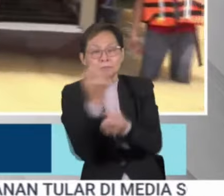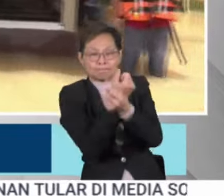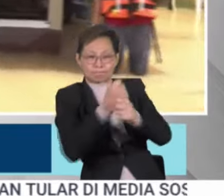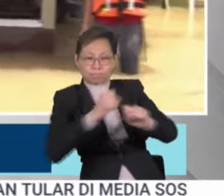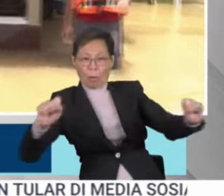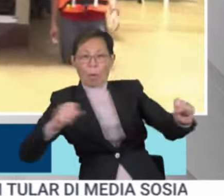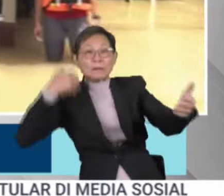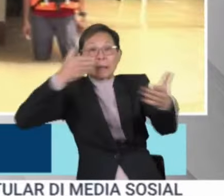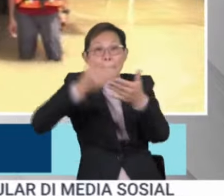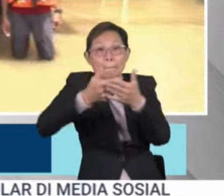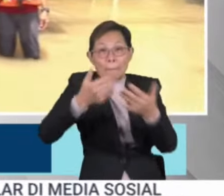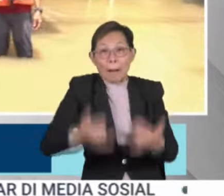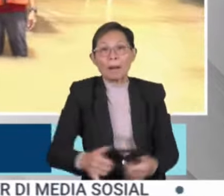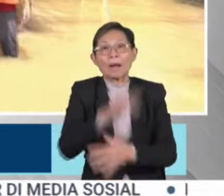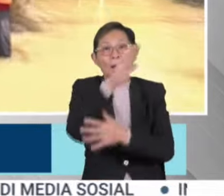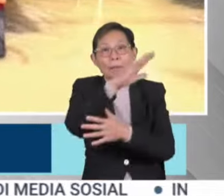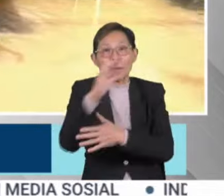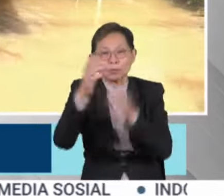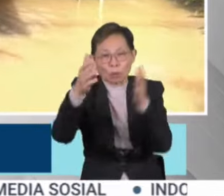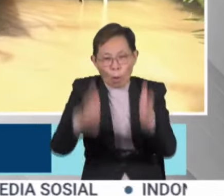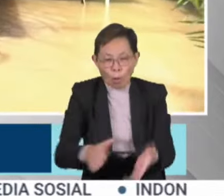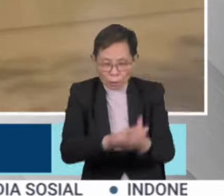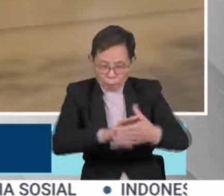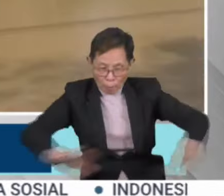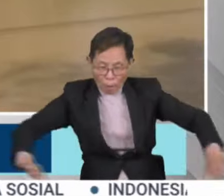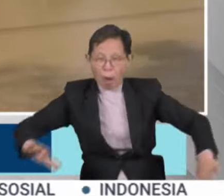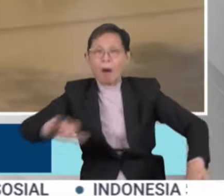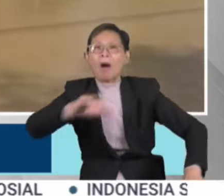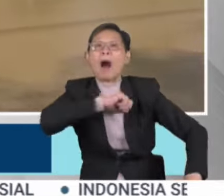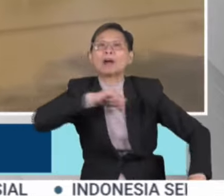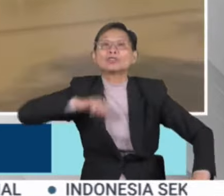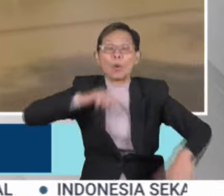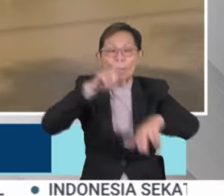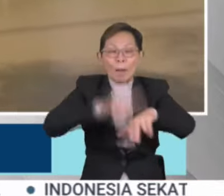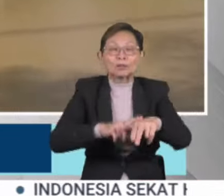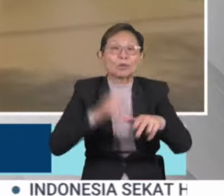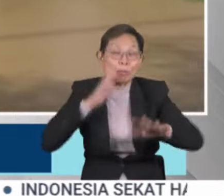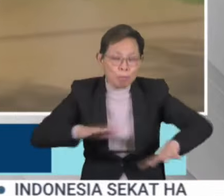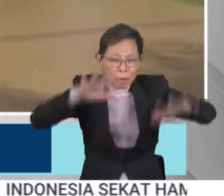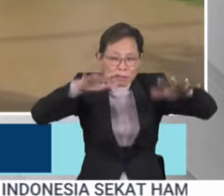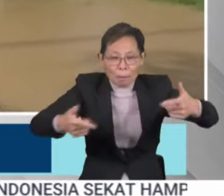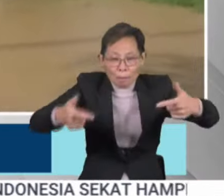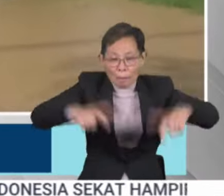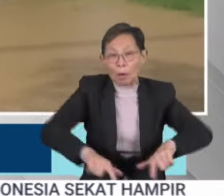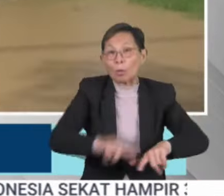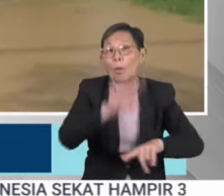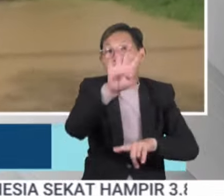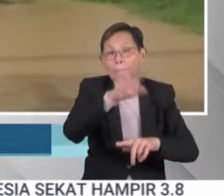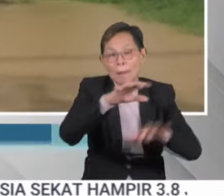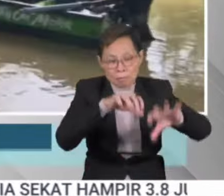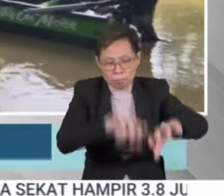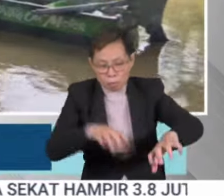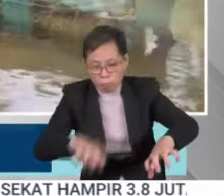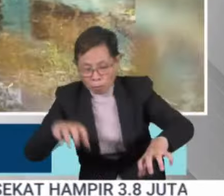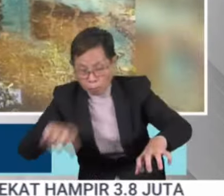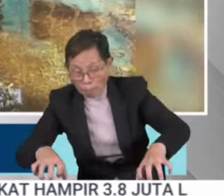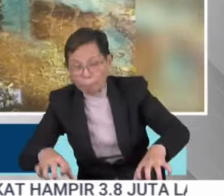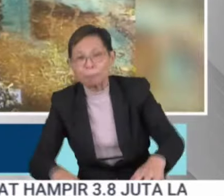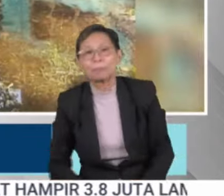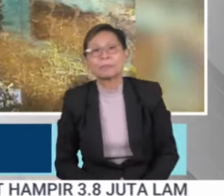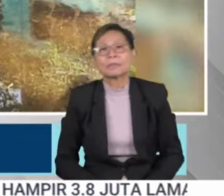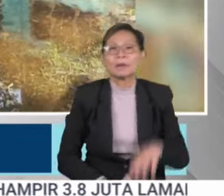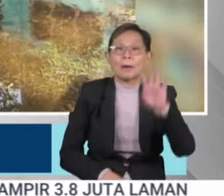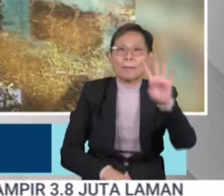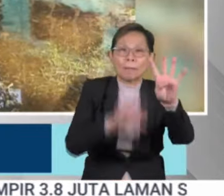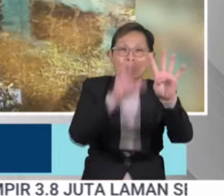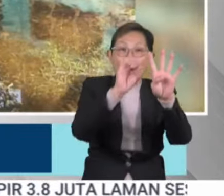sedia. Setakat ini, hampir 500 orang diselamatkan anggota ketika banjir melanda 4 daerah. Sementara itu,